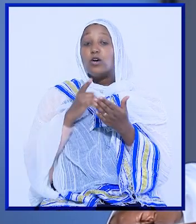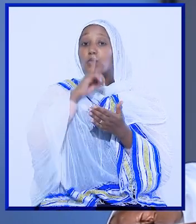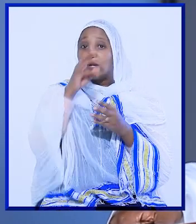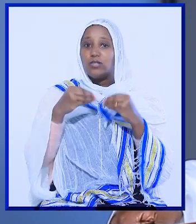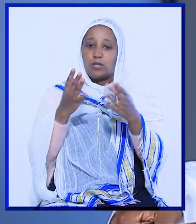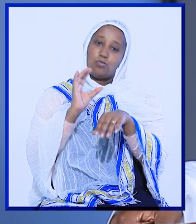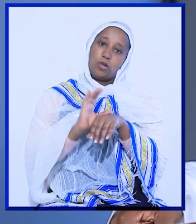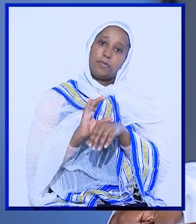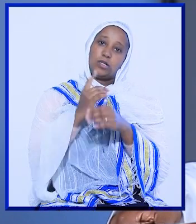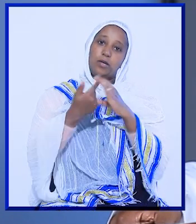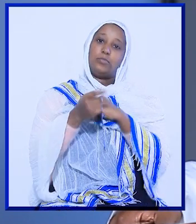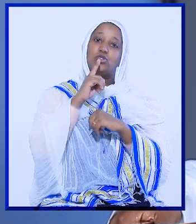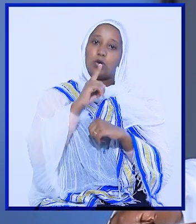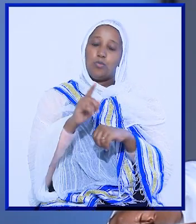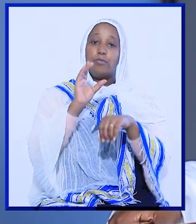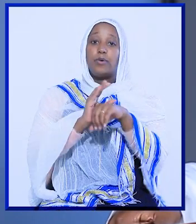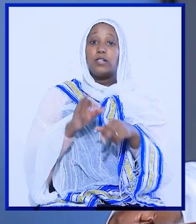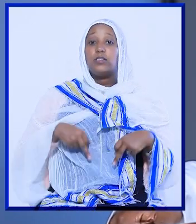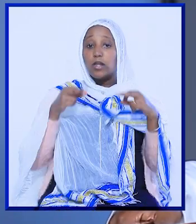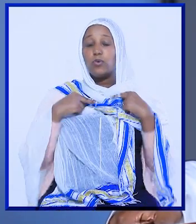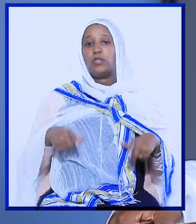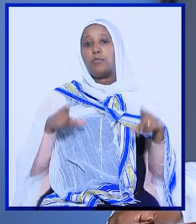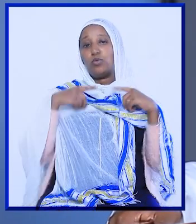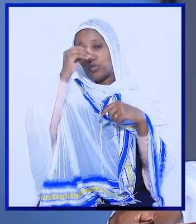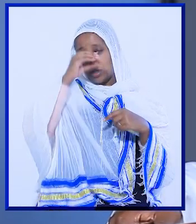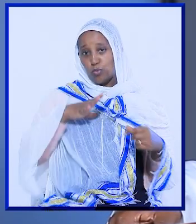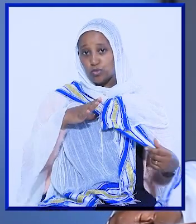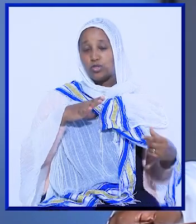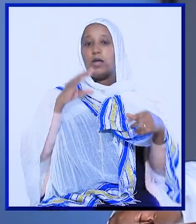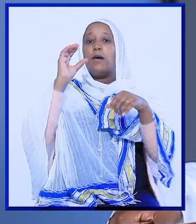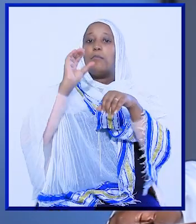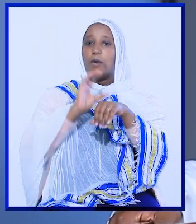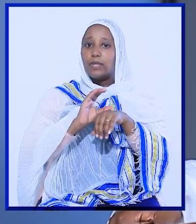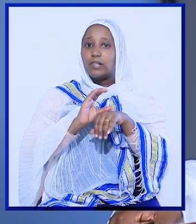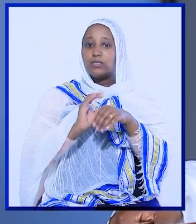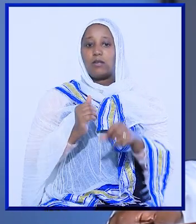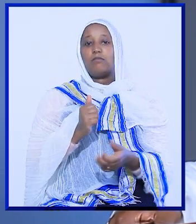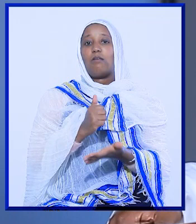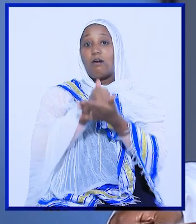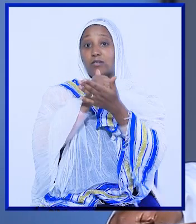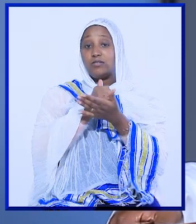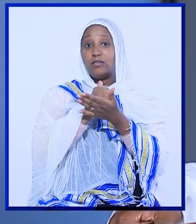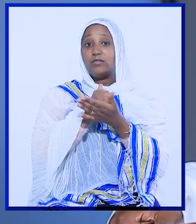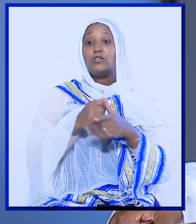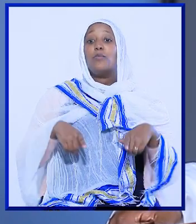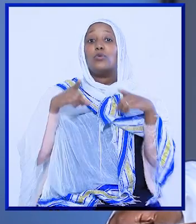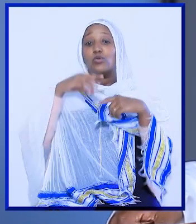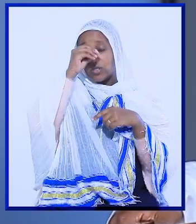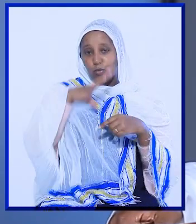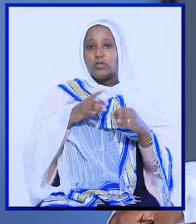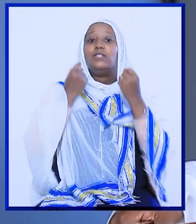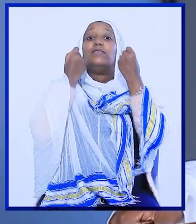እውነት የተሰጠው ለቤተ ክርስቲያን ብቻ ነው። በቤተ ክርስቲያን ሕይወት ውስጥ የሚኖሩ ሰዎች፣ በቤተ ክርስቲያን አካልነት ብልቶች ሆነው የሚኖሩ